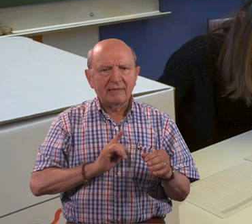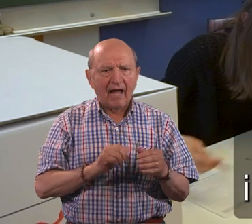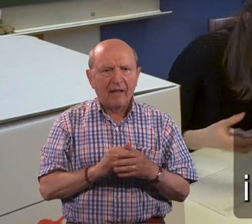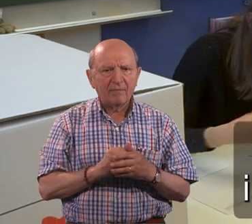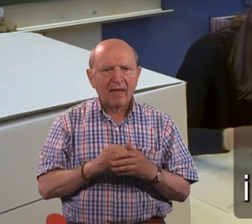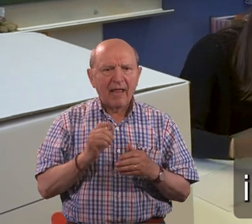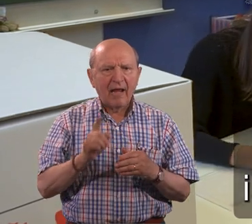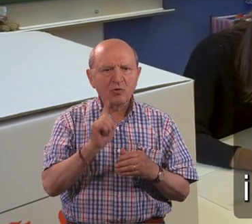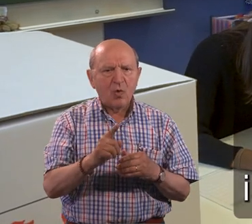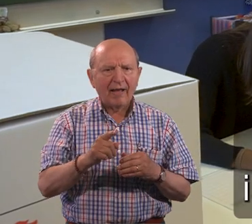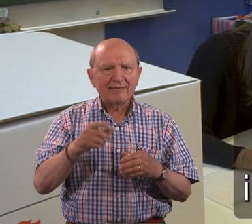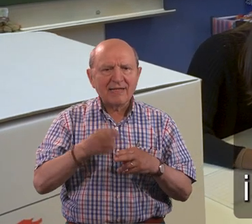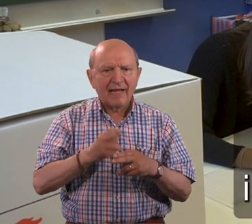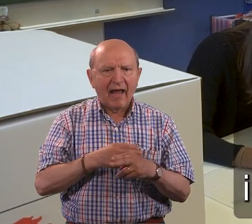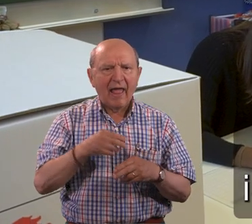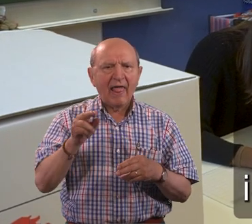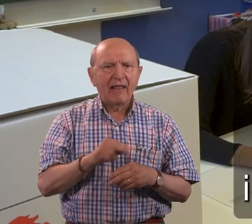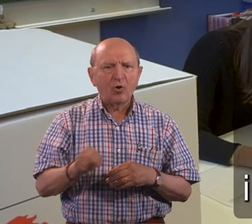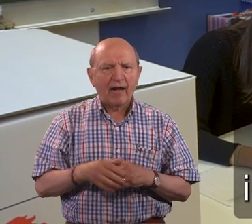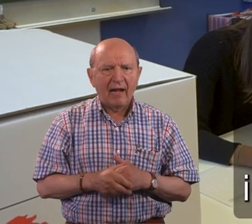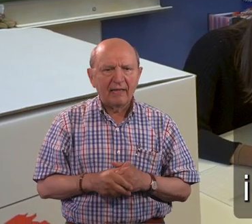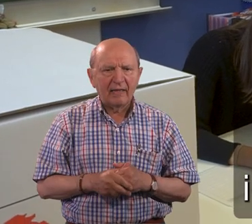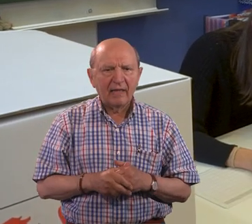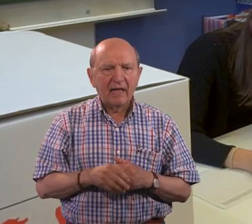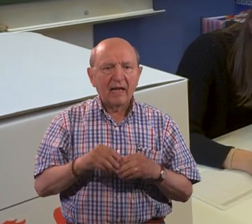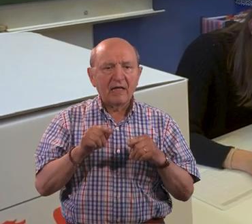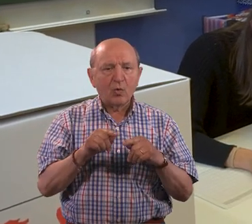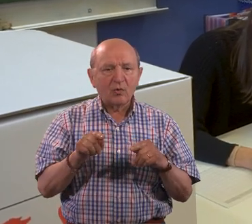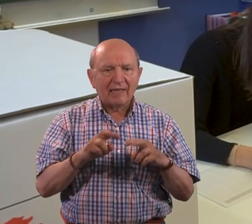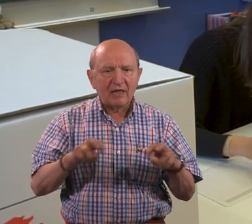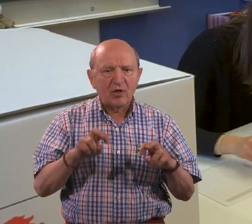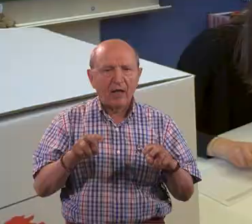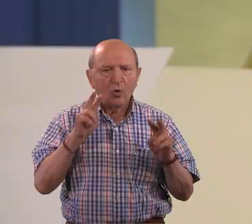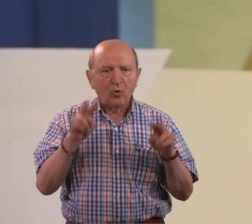la scrutatrice controlla documenti del Signore Rossi